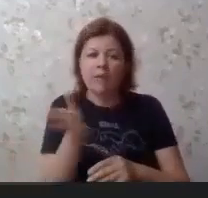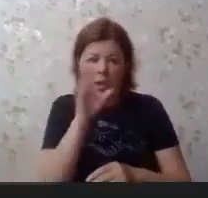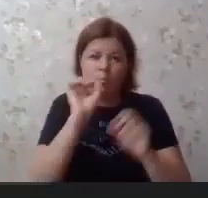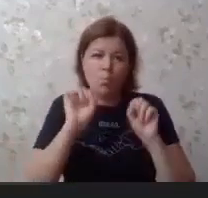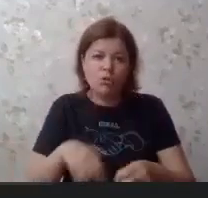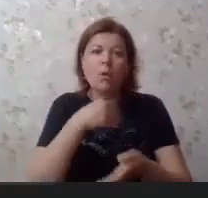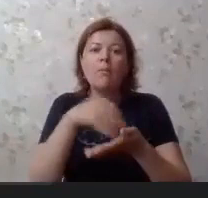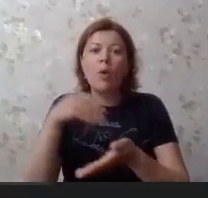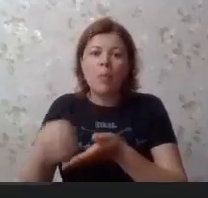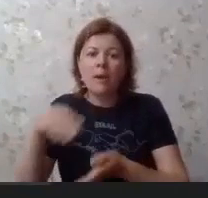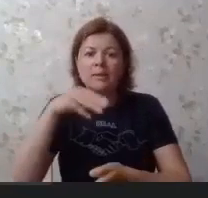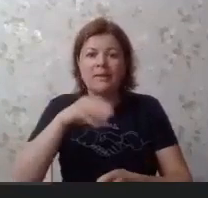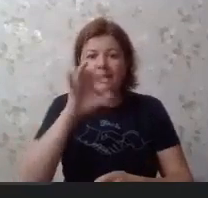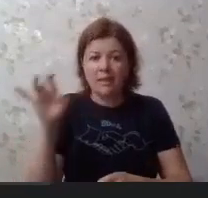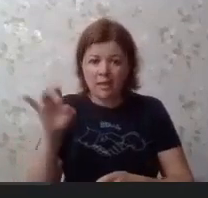продает.